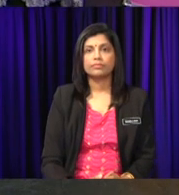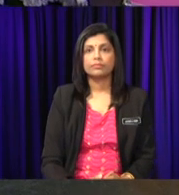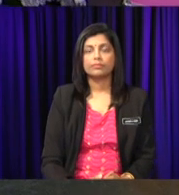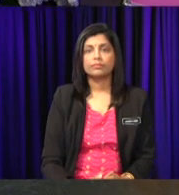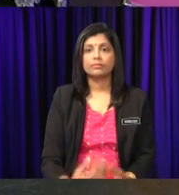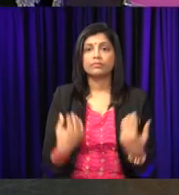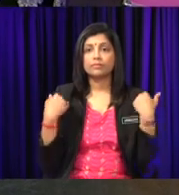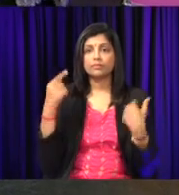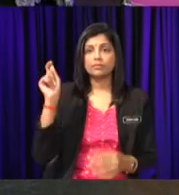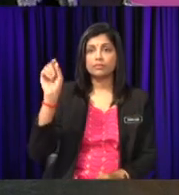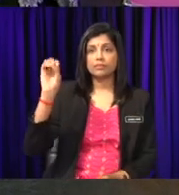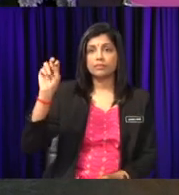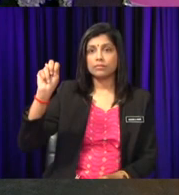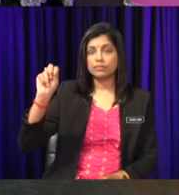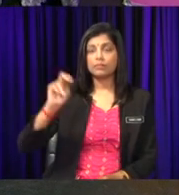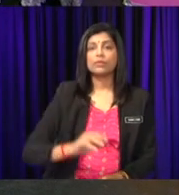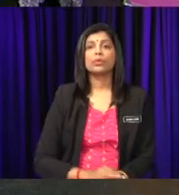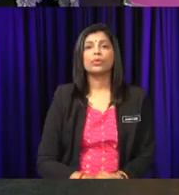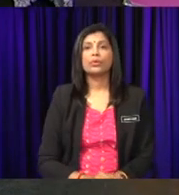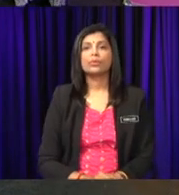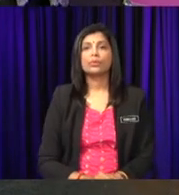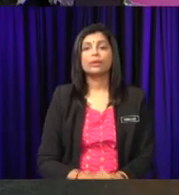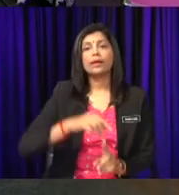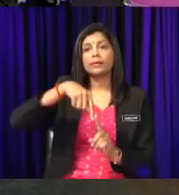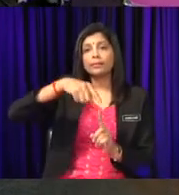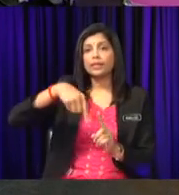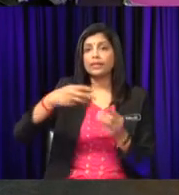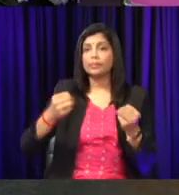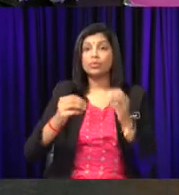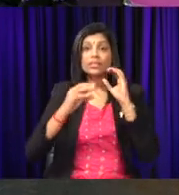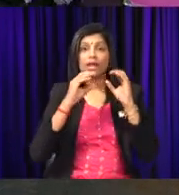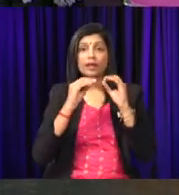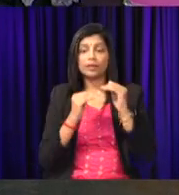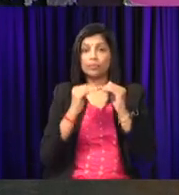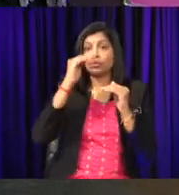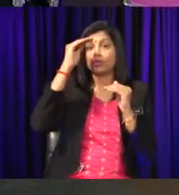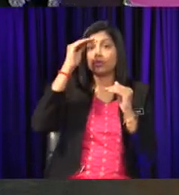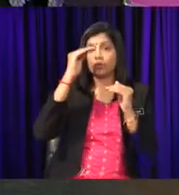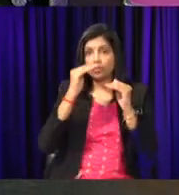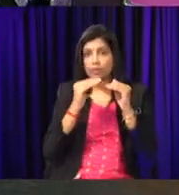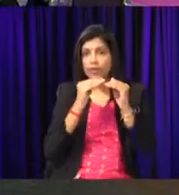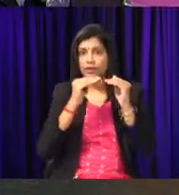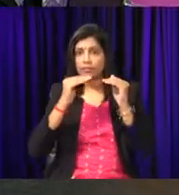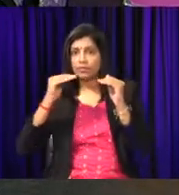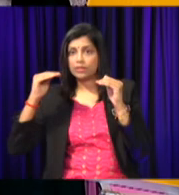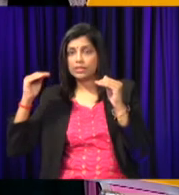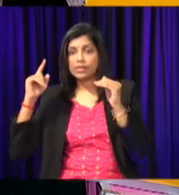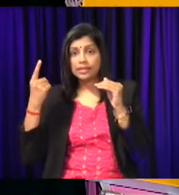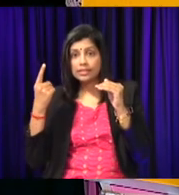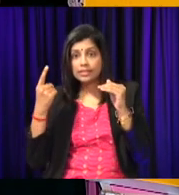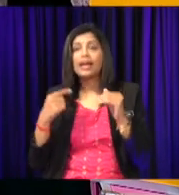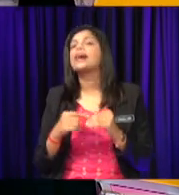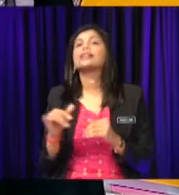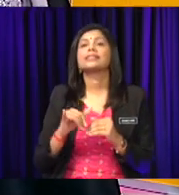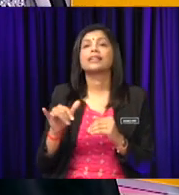ataupun intonasi yang tertentu apabila menyampaikan sesuatu perkara baik yang